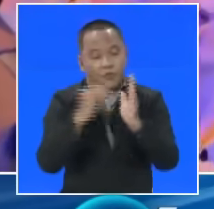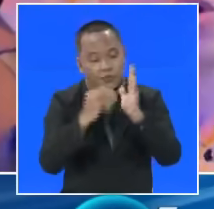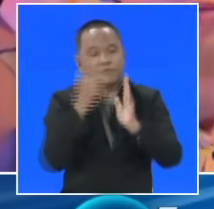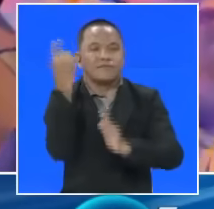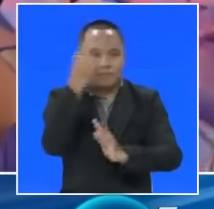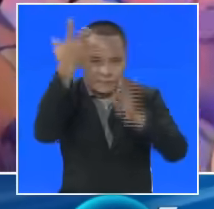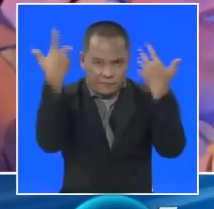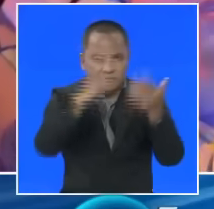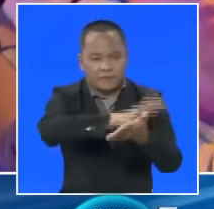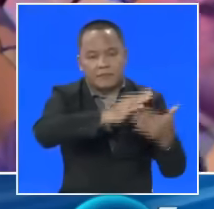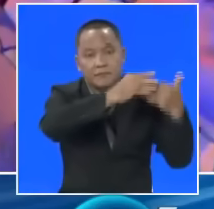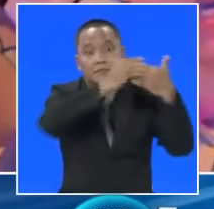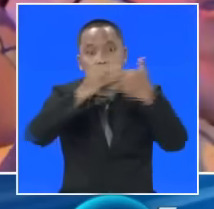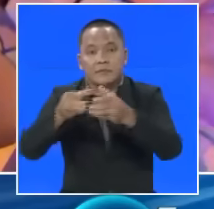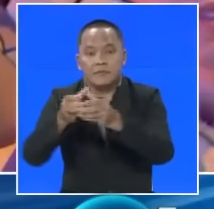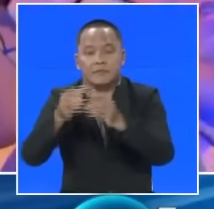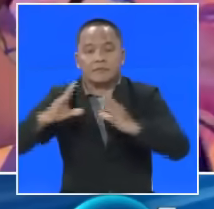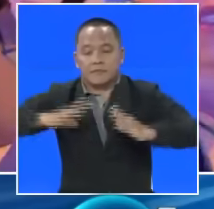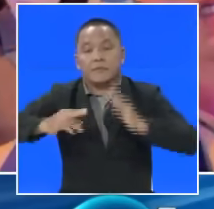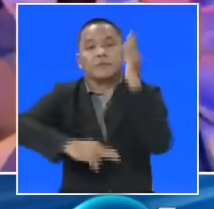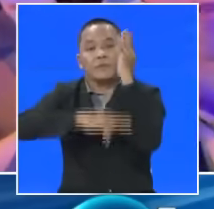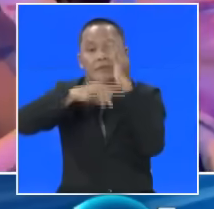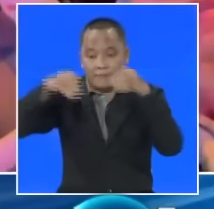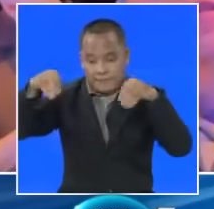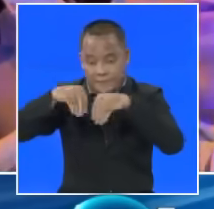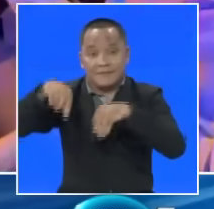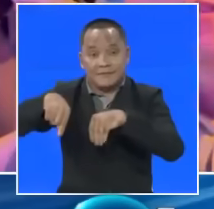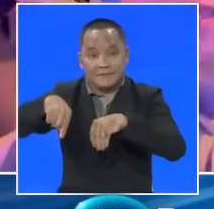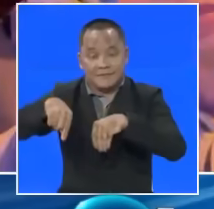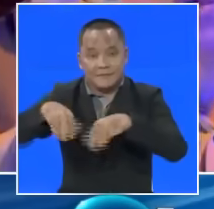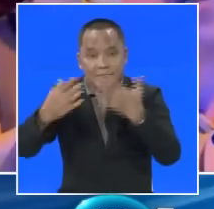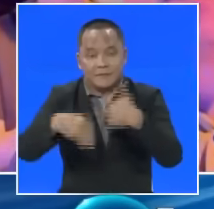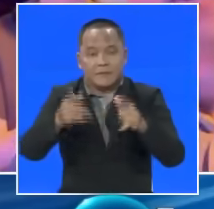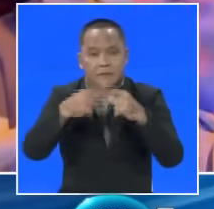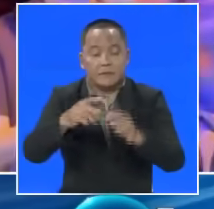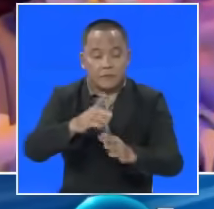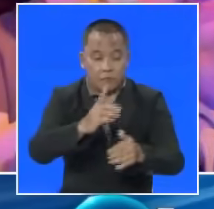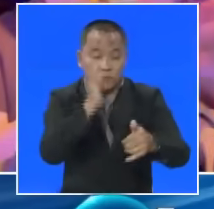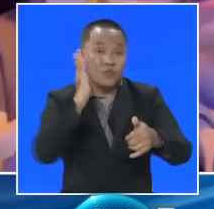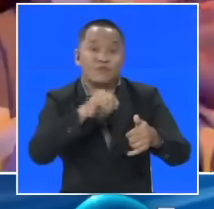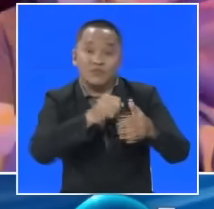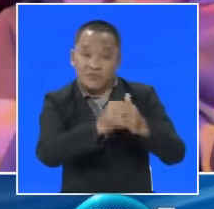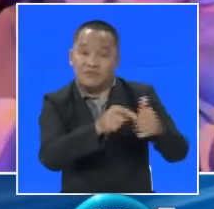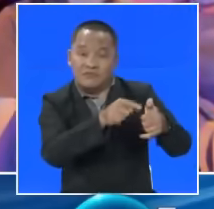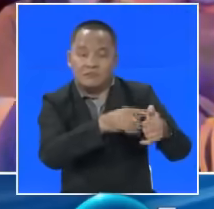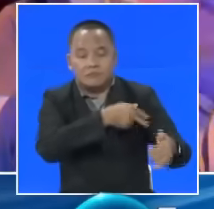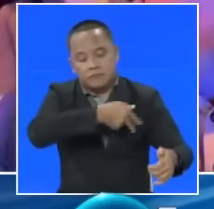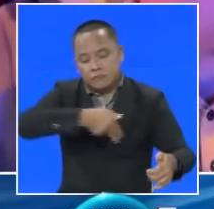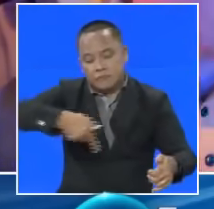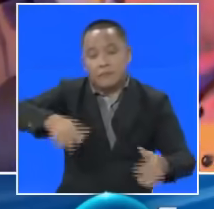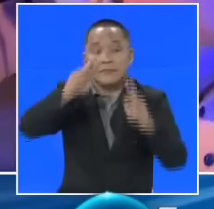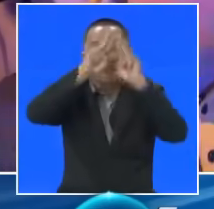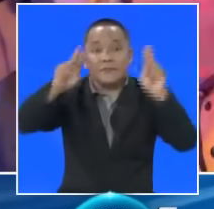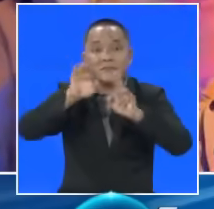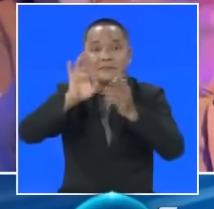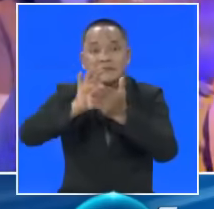หานครแล้วก็เลยนำคณะมาพักที่โรงแรมใกล้ที่เกิดเหตุระหว่างนั้นผู้ตายค่ะเดินออกมาที่ร้านสะด